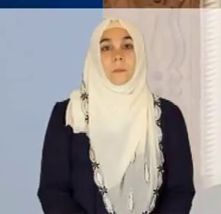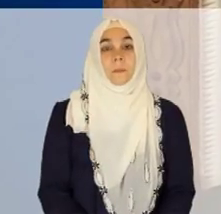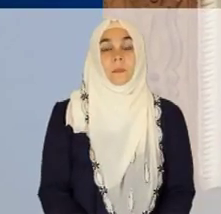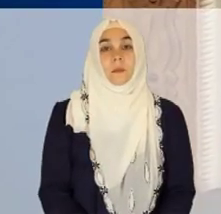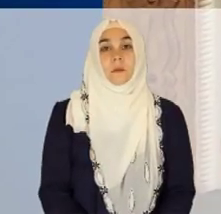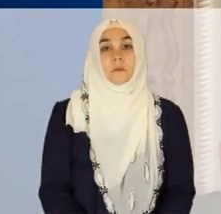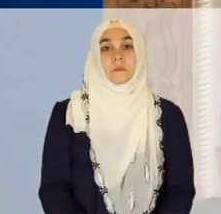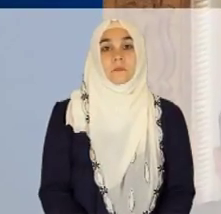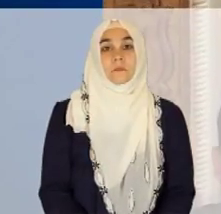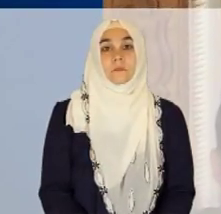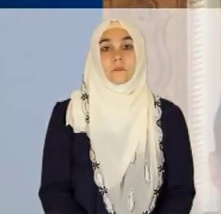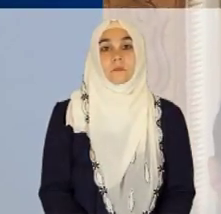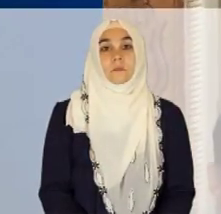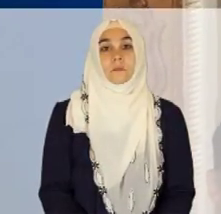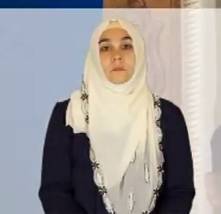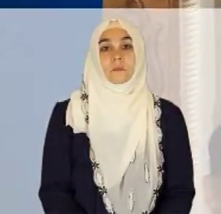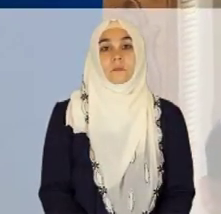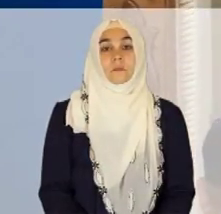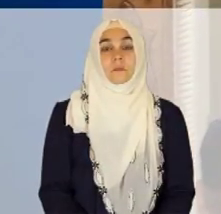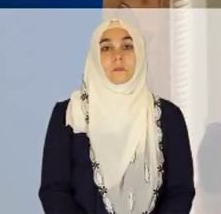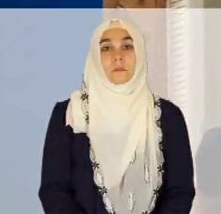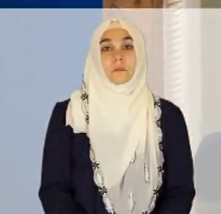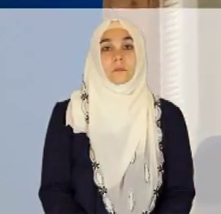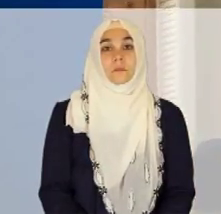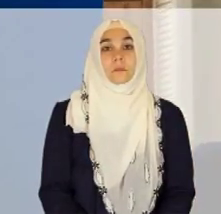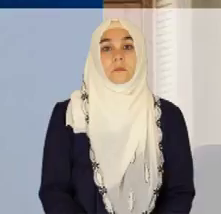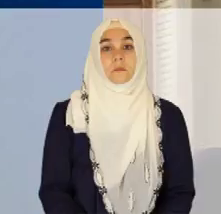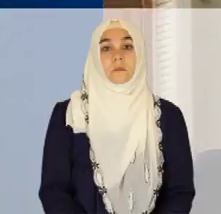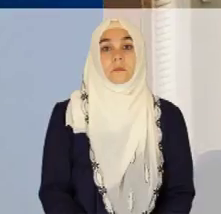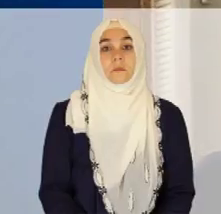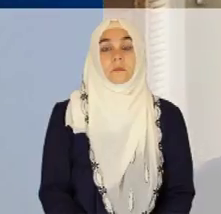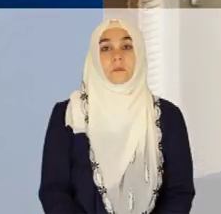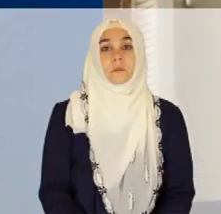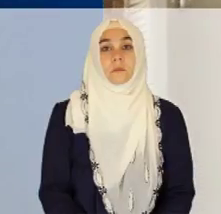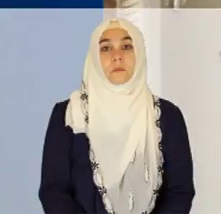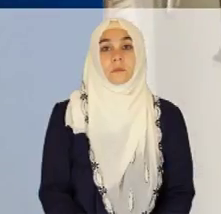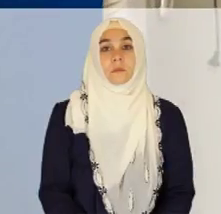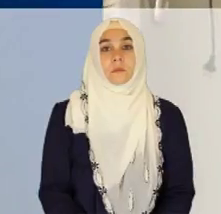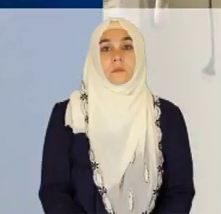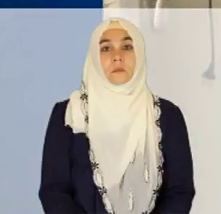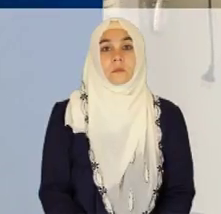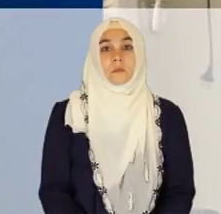A'uzu billahi minash shaytonir rojim. Bismillahir rohmanir rohim.